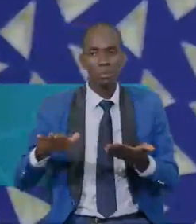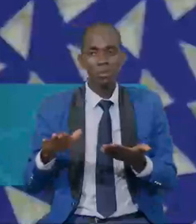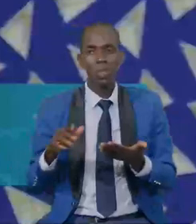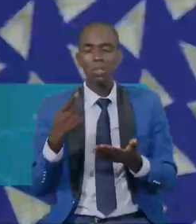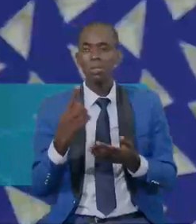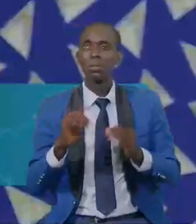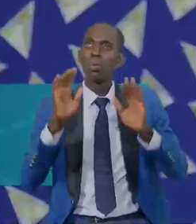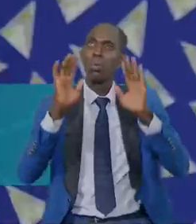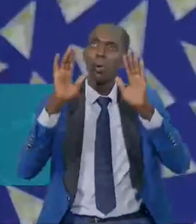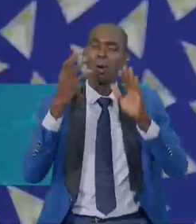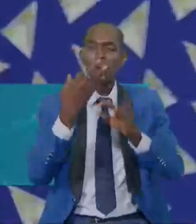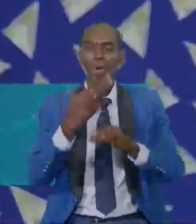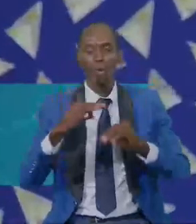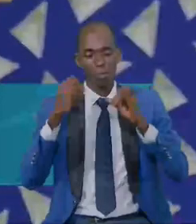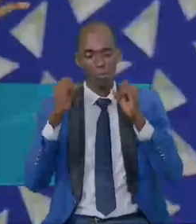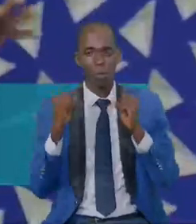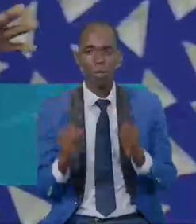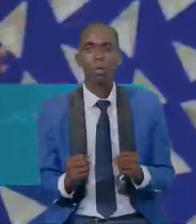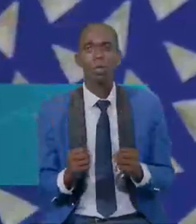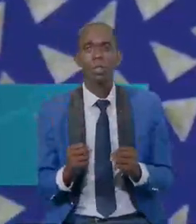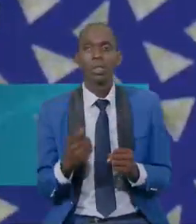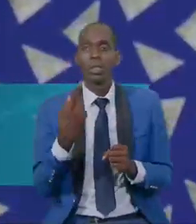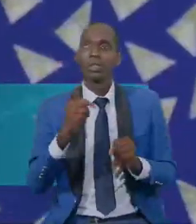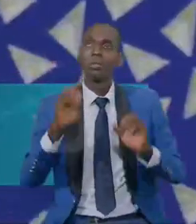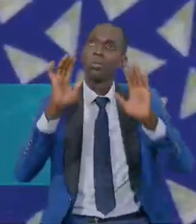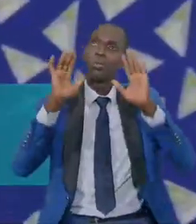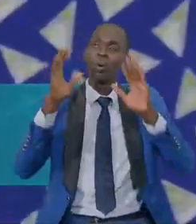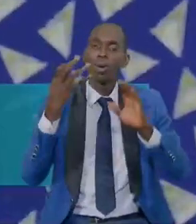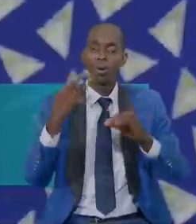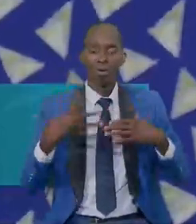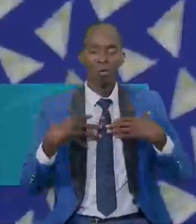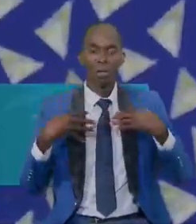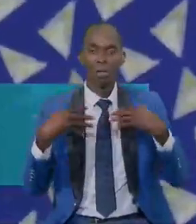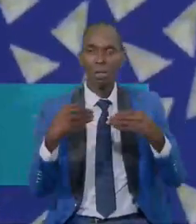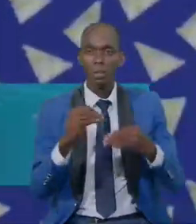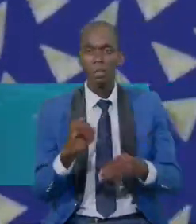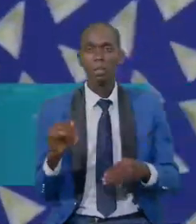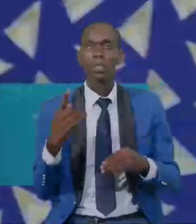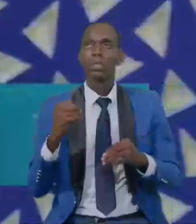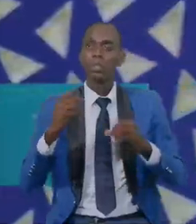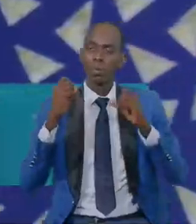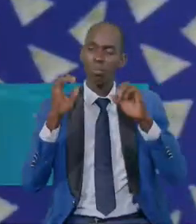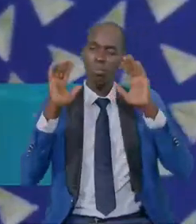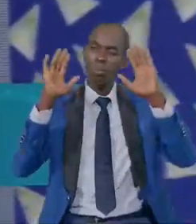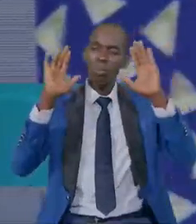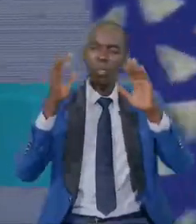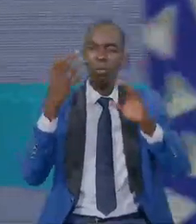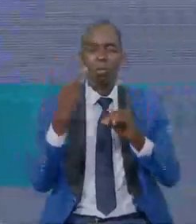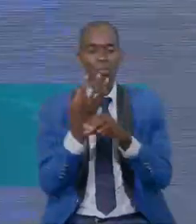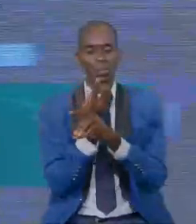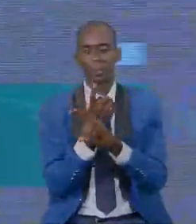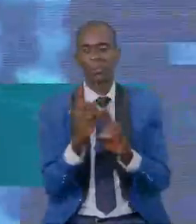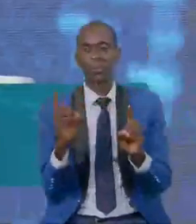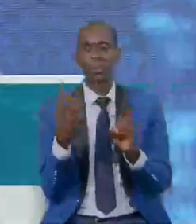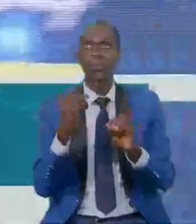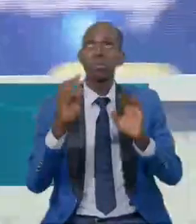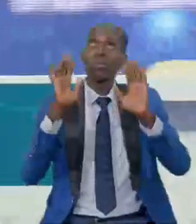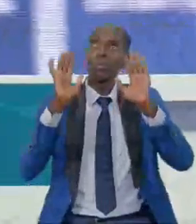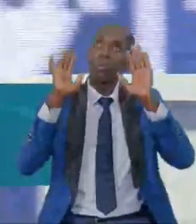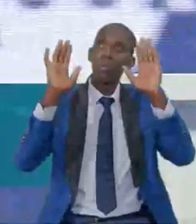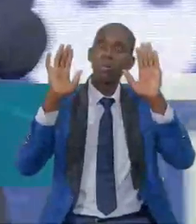pureté. Le prodige de la puissance. Le prodige de la guérison. Le prodige de la délivrance.